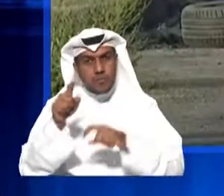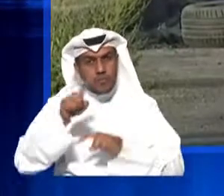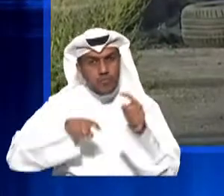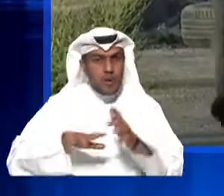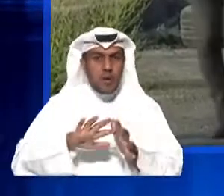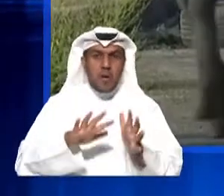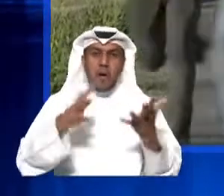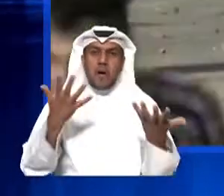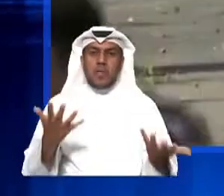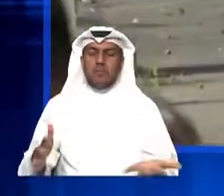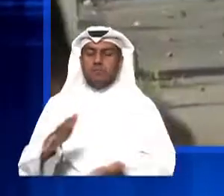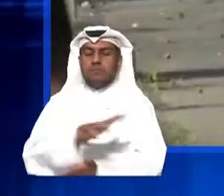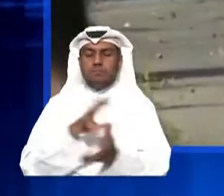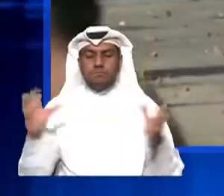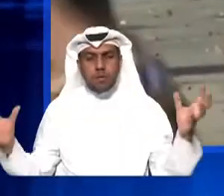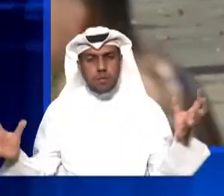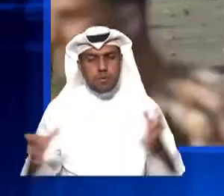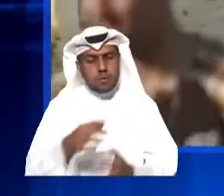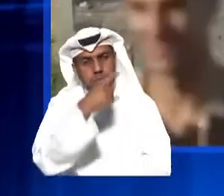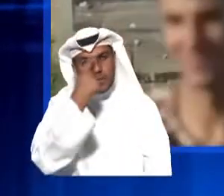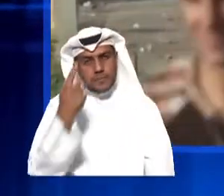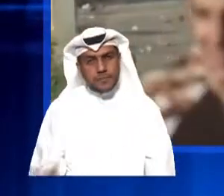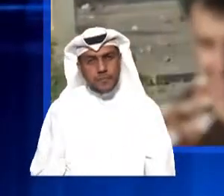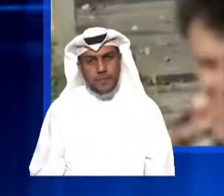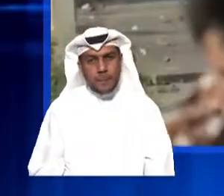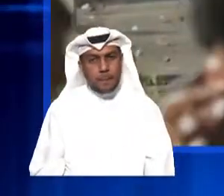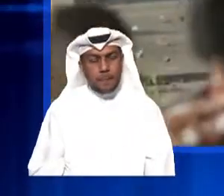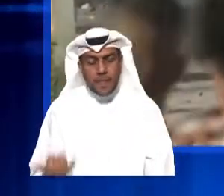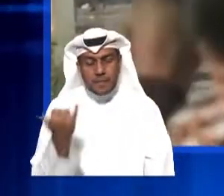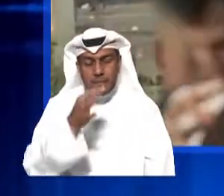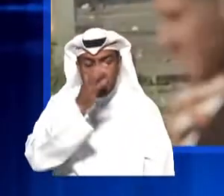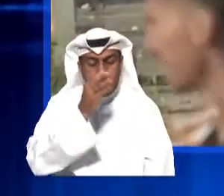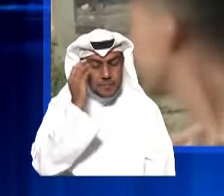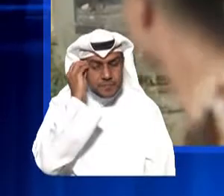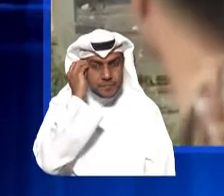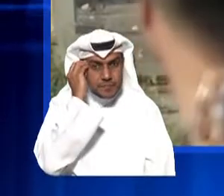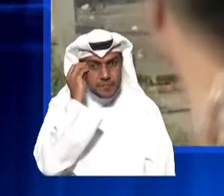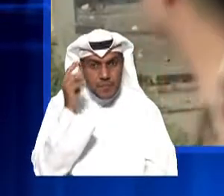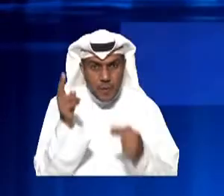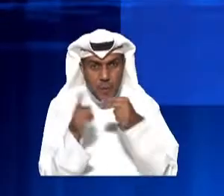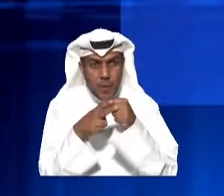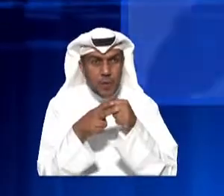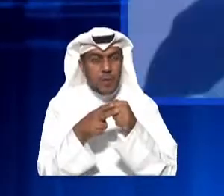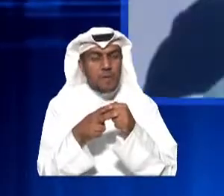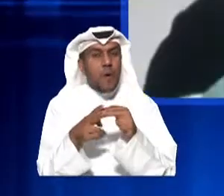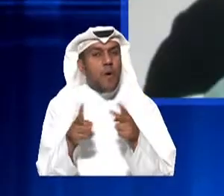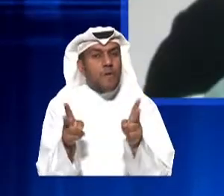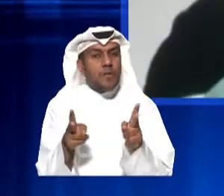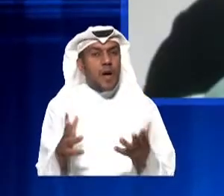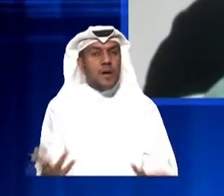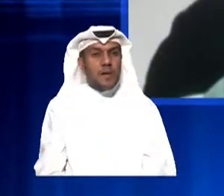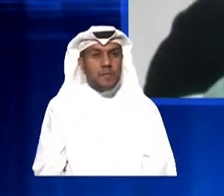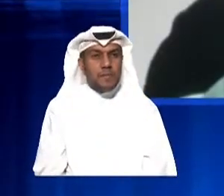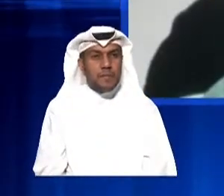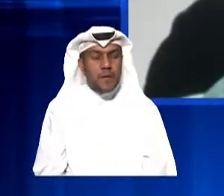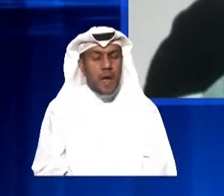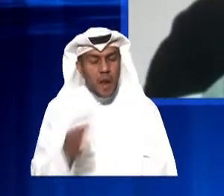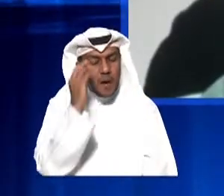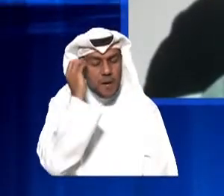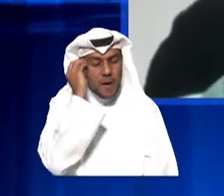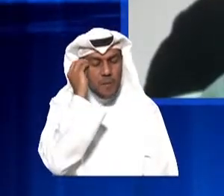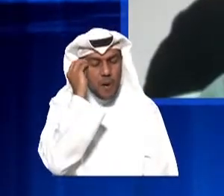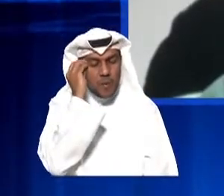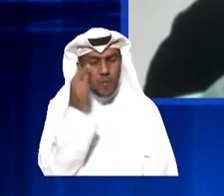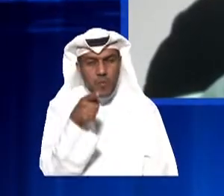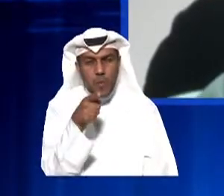ما أقرت محكمة الاحتلال قرار الإقلاع، لا سيما وأن الهبة القائمة كانت شرارتها من حي الشيخ